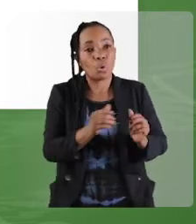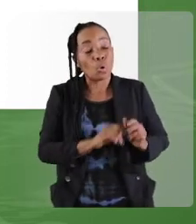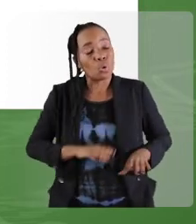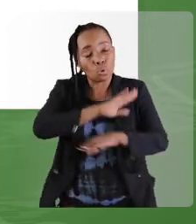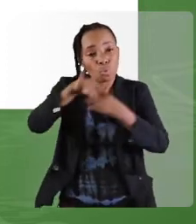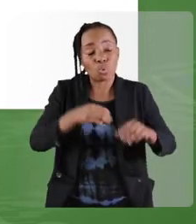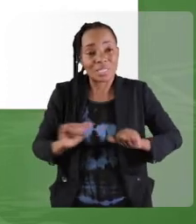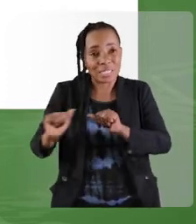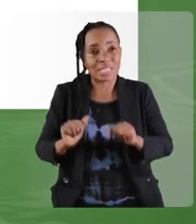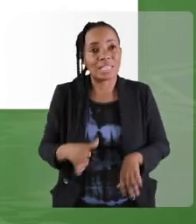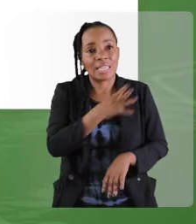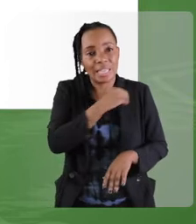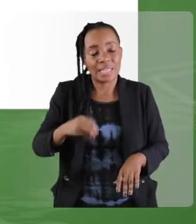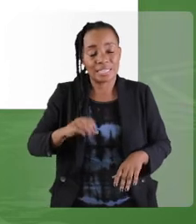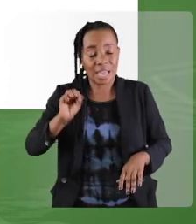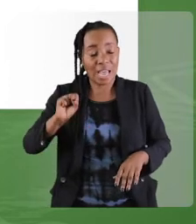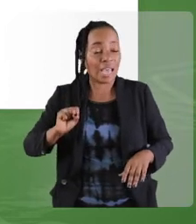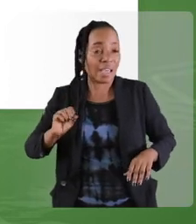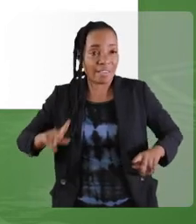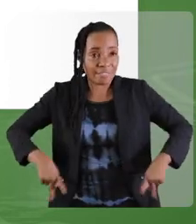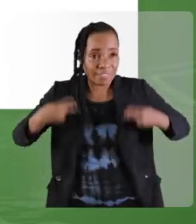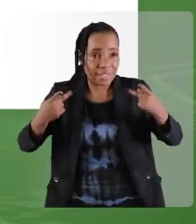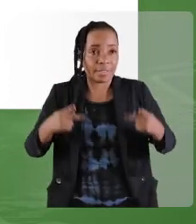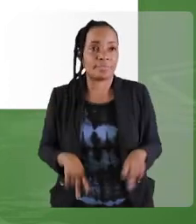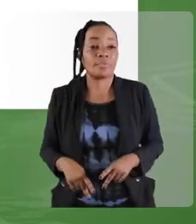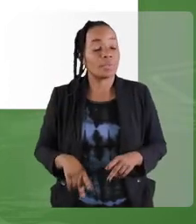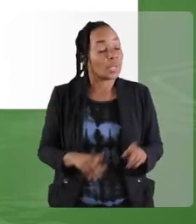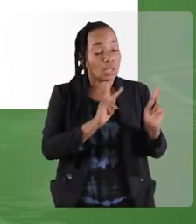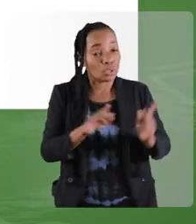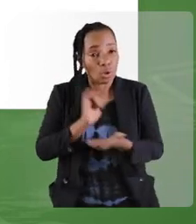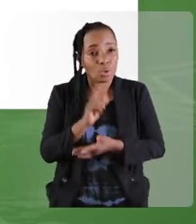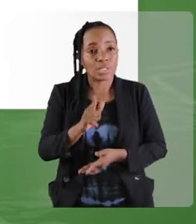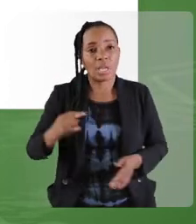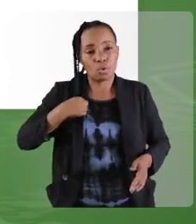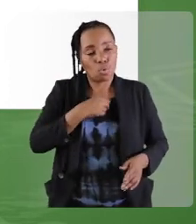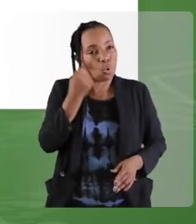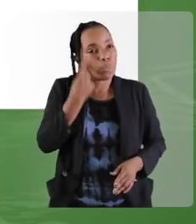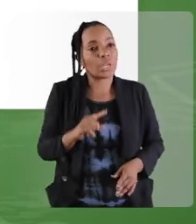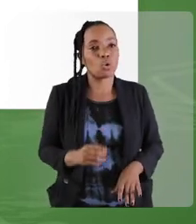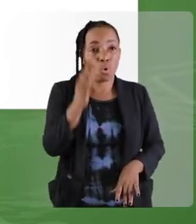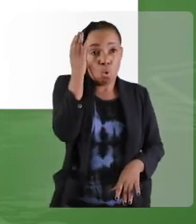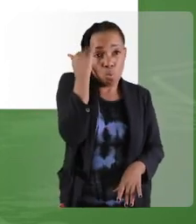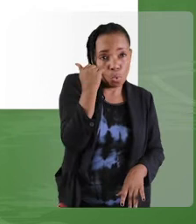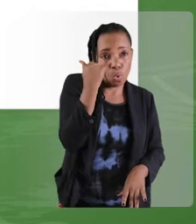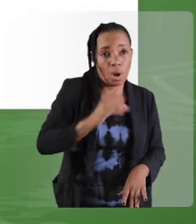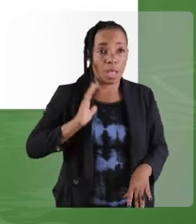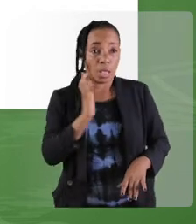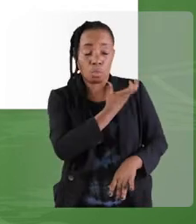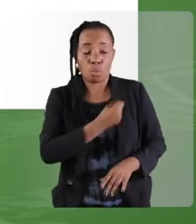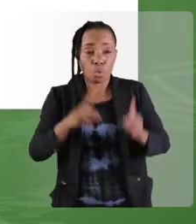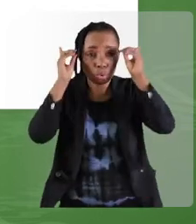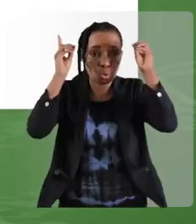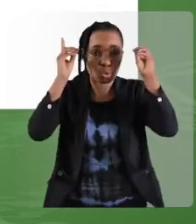actes, rien d'autre que sa vie. D'après ceci, nous pouvons comprendre pourquoi notre